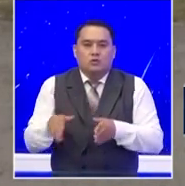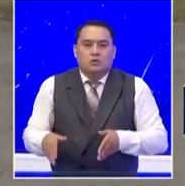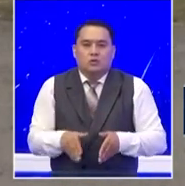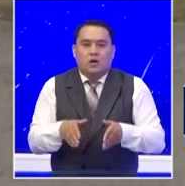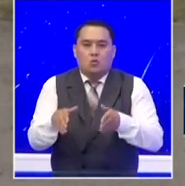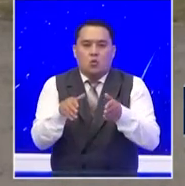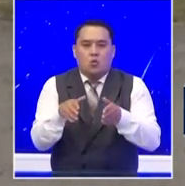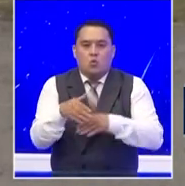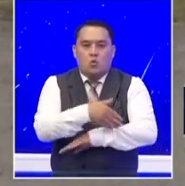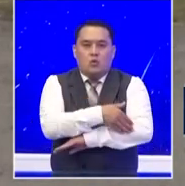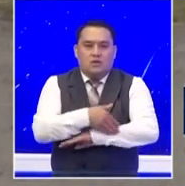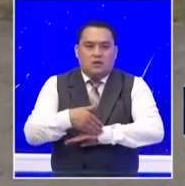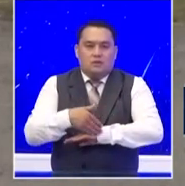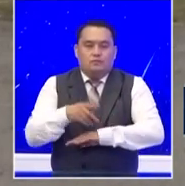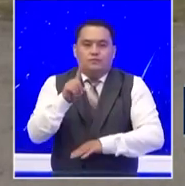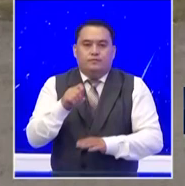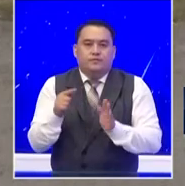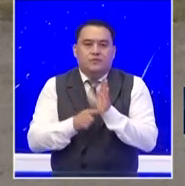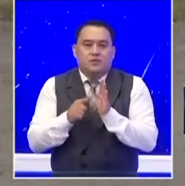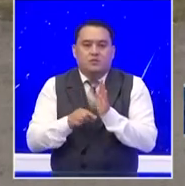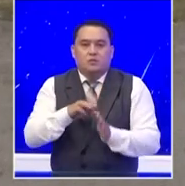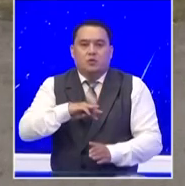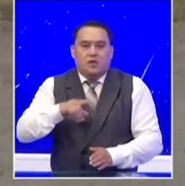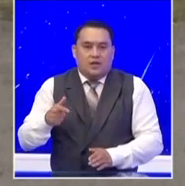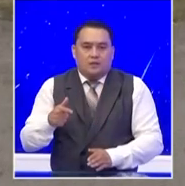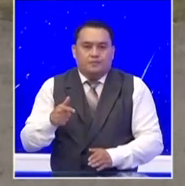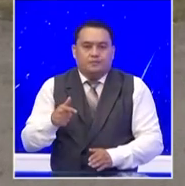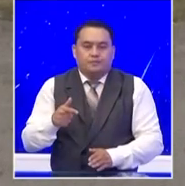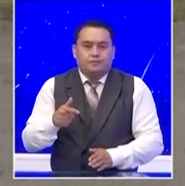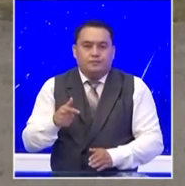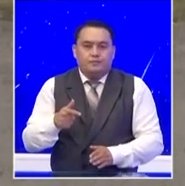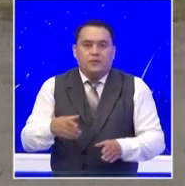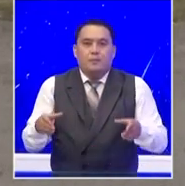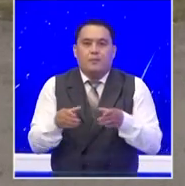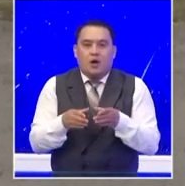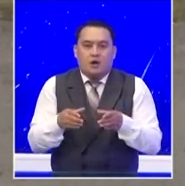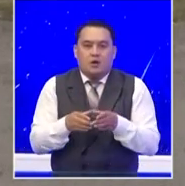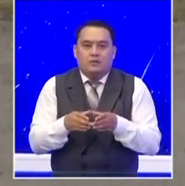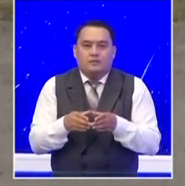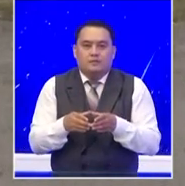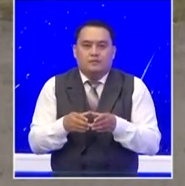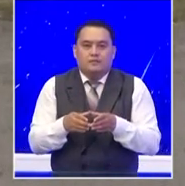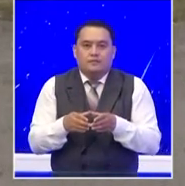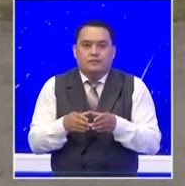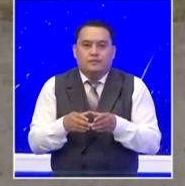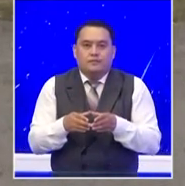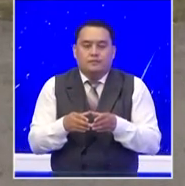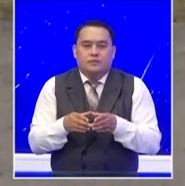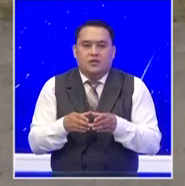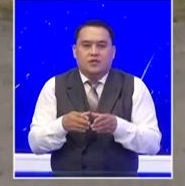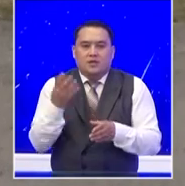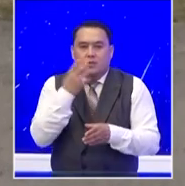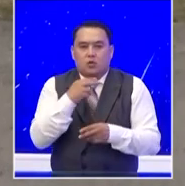дорог улиц на 170 миллионов тенге. Подрядная организация ТО